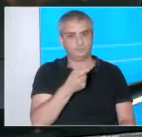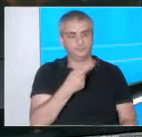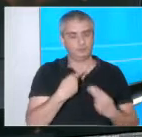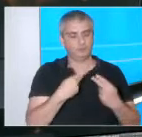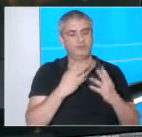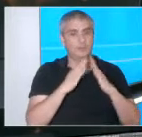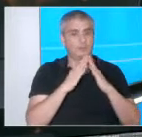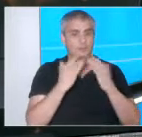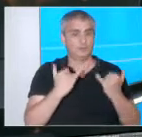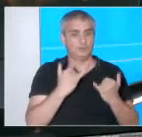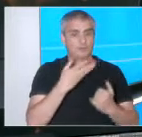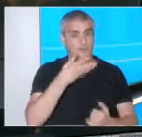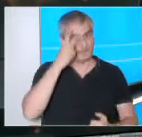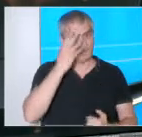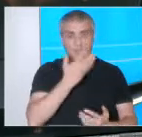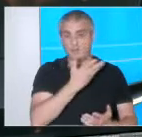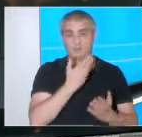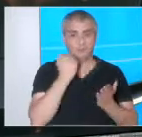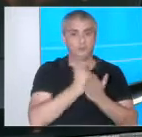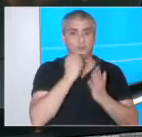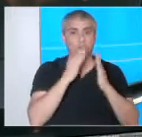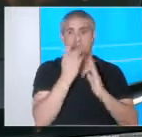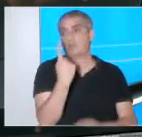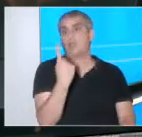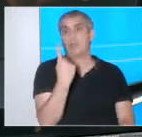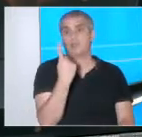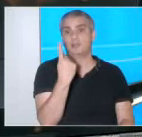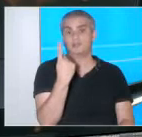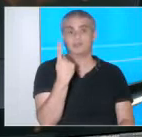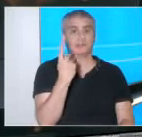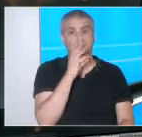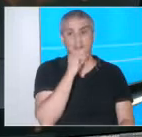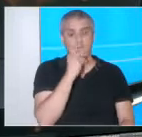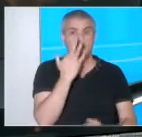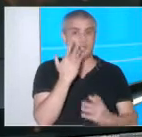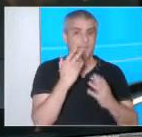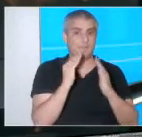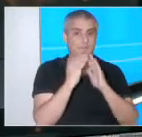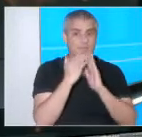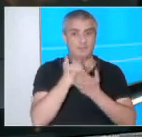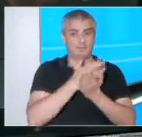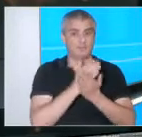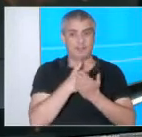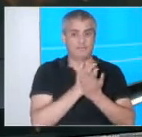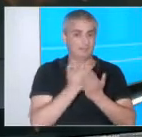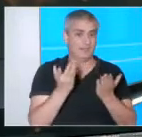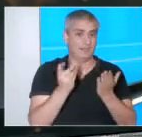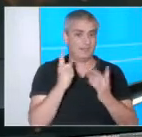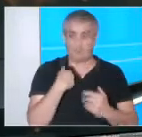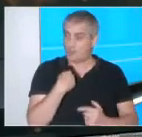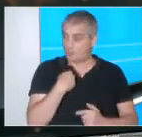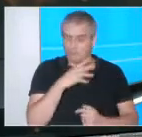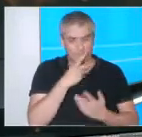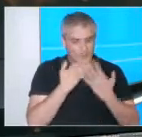שיווקי הדיור. עכשיו, הנה, בביתר עילית, ברוך השם, אישרו דירה אחת. אני לא מדבר על כמה, לכמה יחידות דיור אפשר לפצל אותה, אבל כשאנחנו